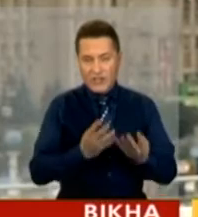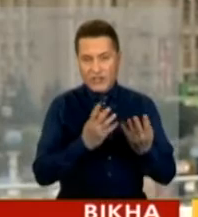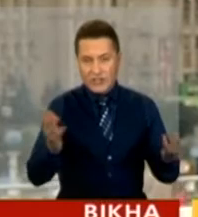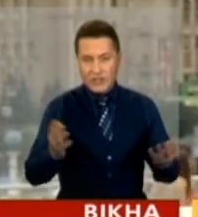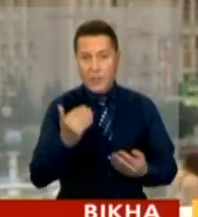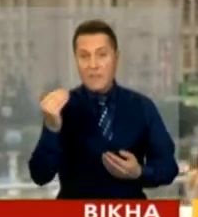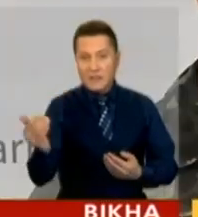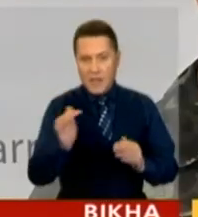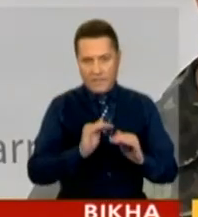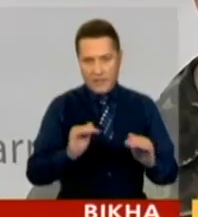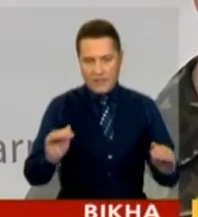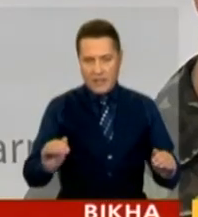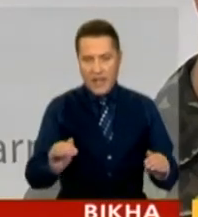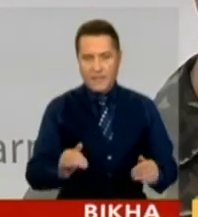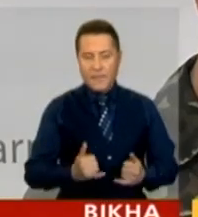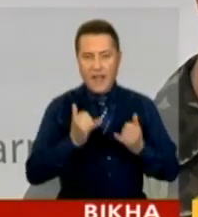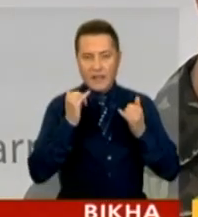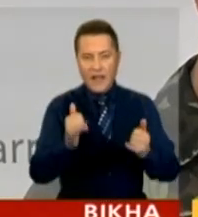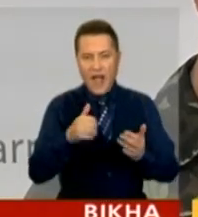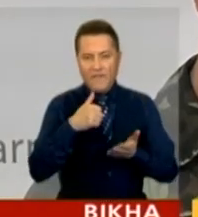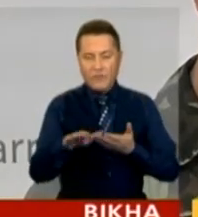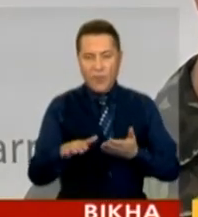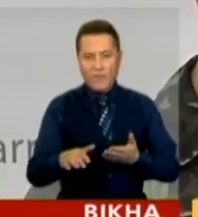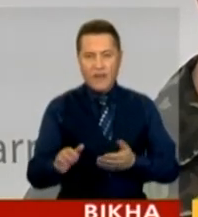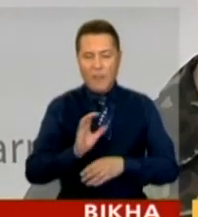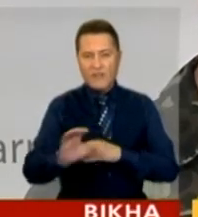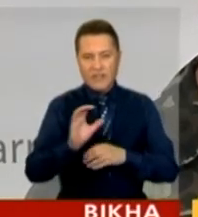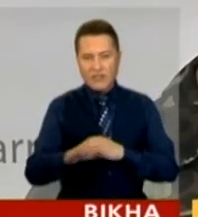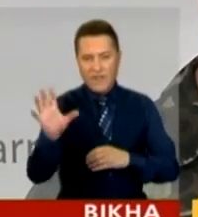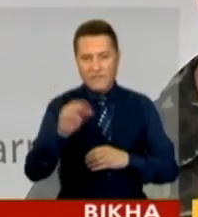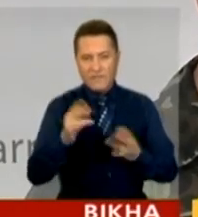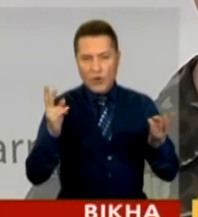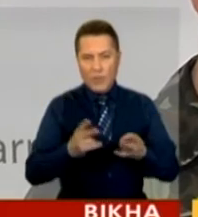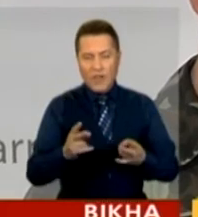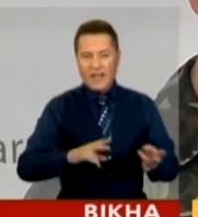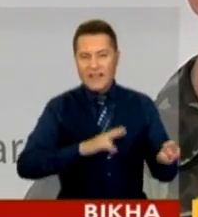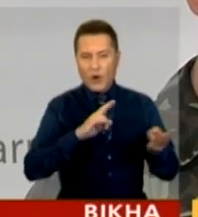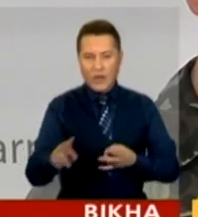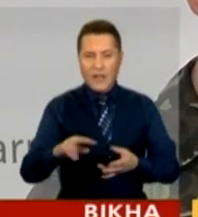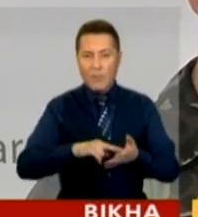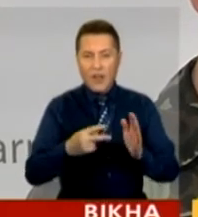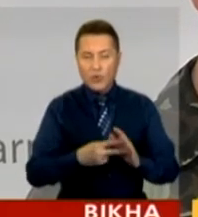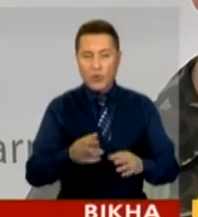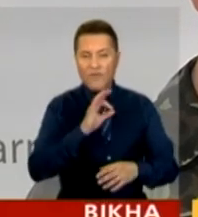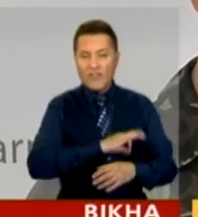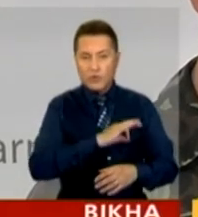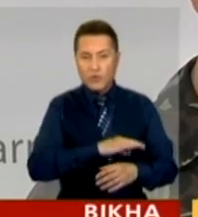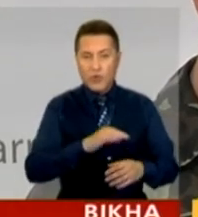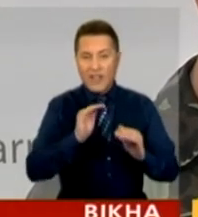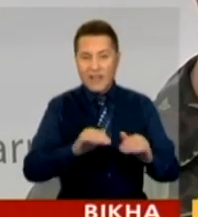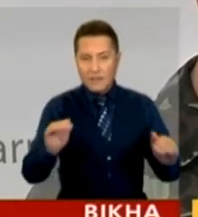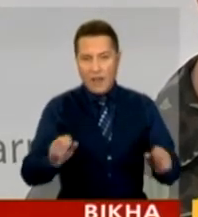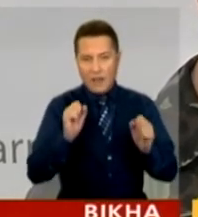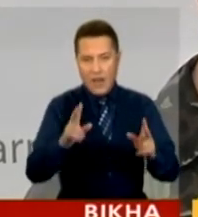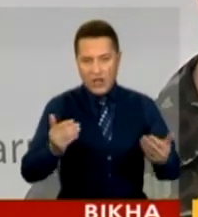дітей. Для відновлення постачання усього необхідного терористи планують використовувати дітей як живий